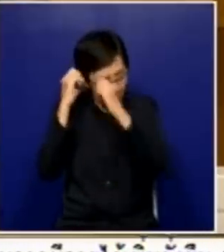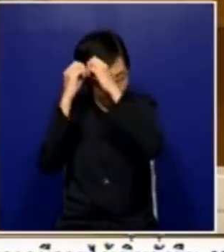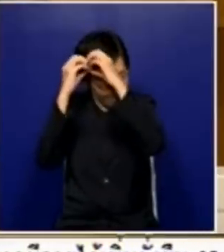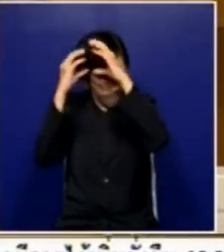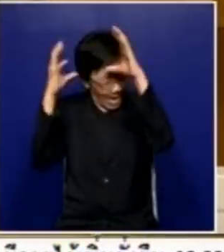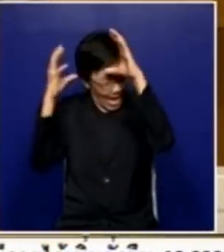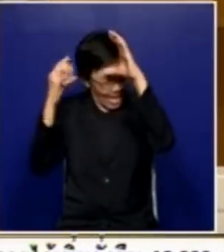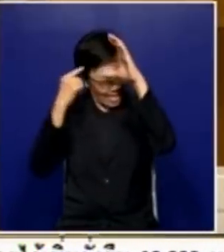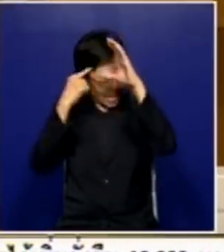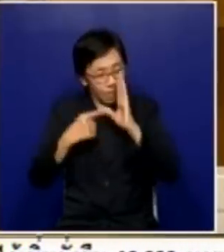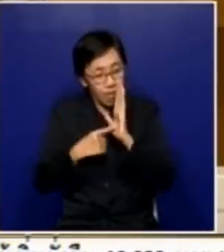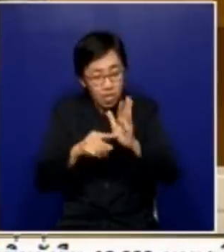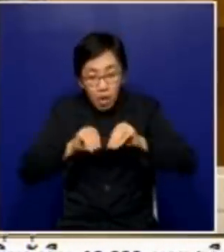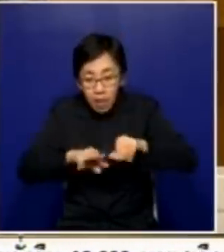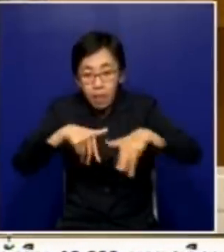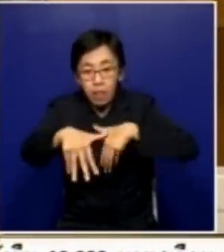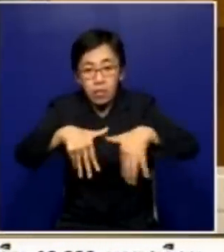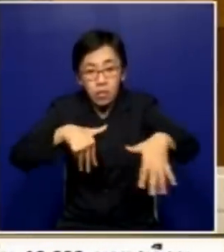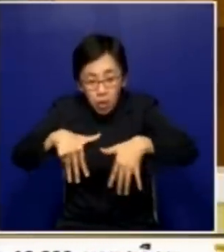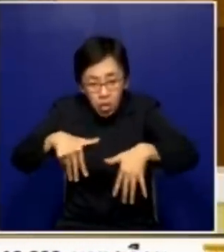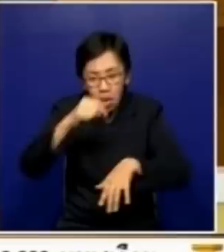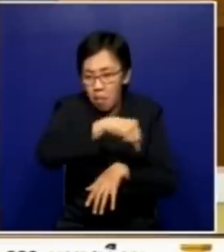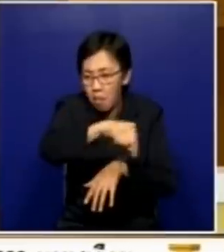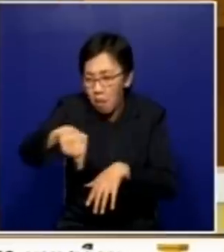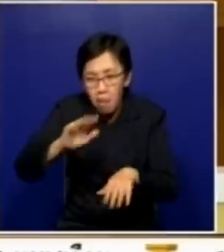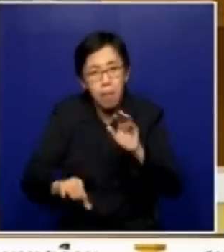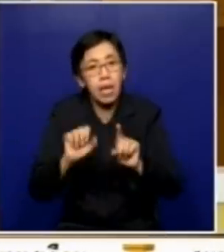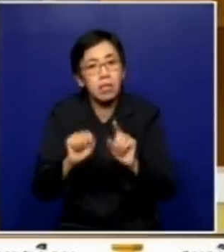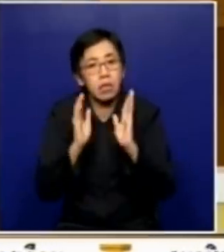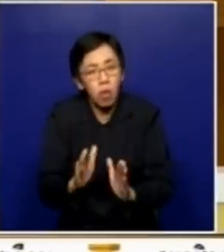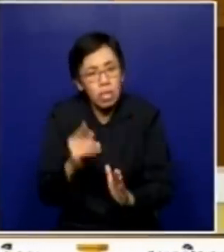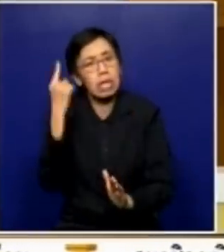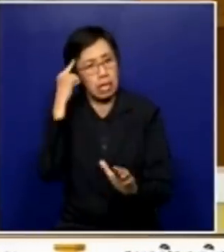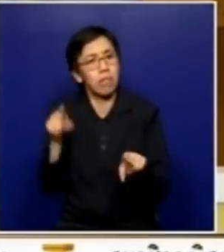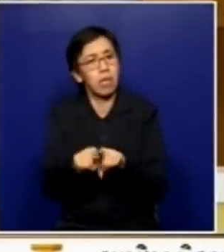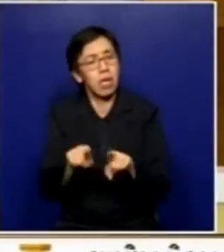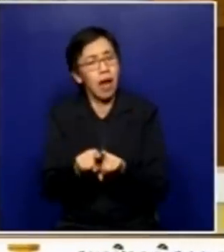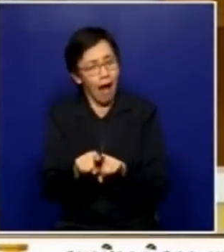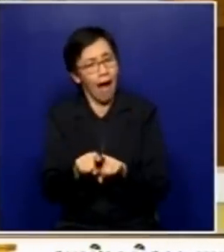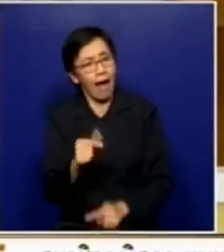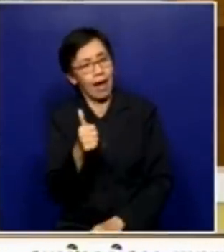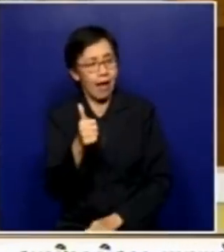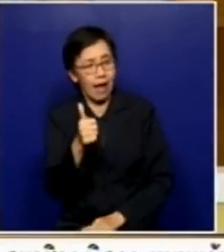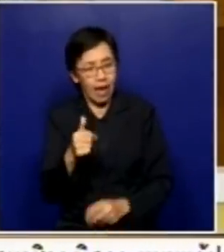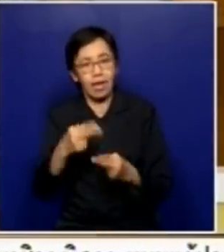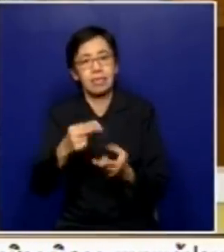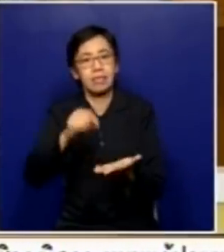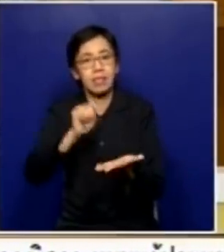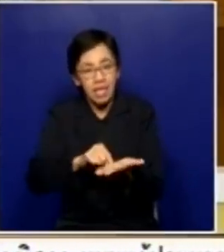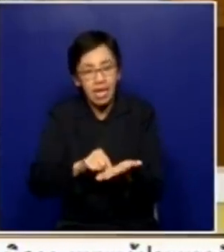สาธรณะก็ประกฎวามประชาชนมากกา 1 แนคนทเหดวยกัน แล้วมารวมกันเข้าชื่อเสนอ